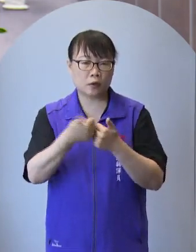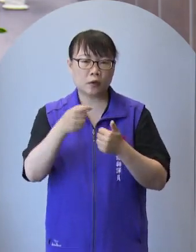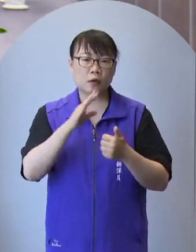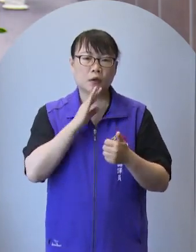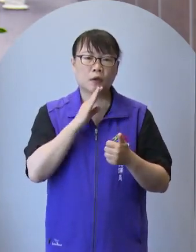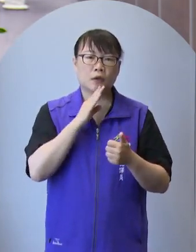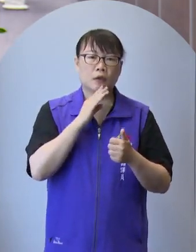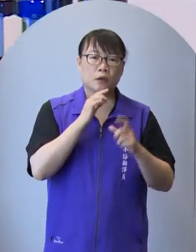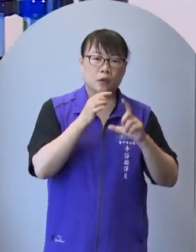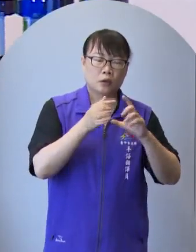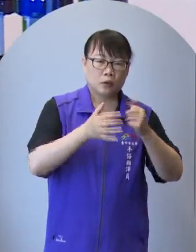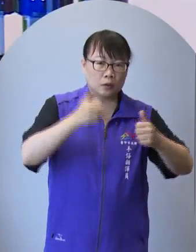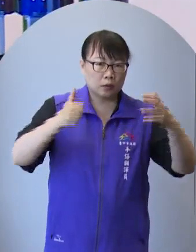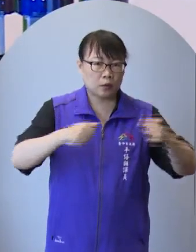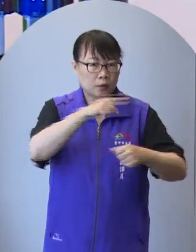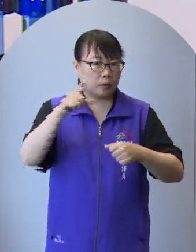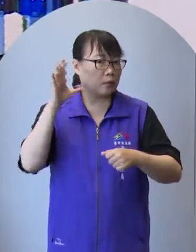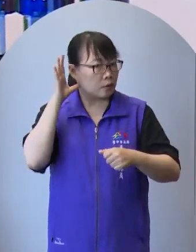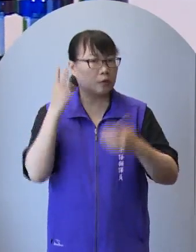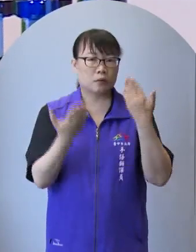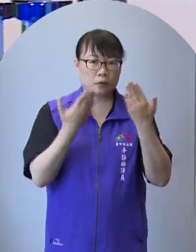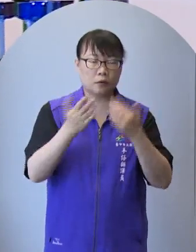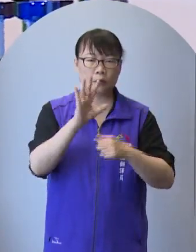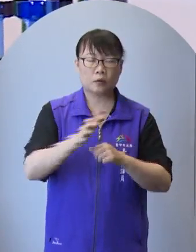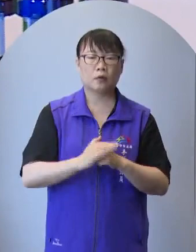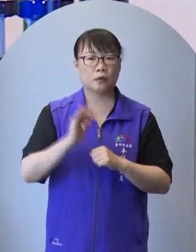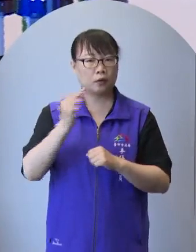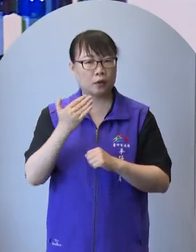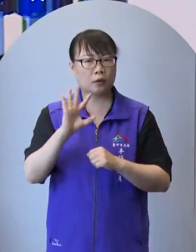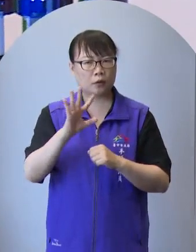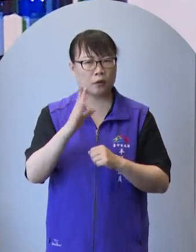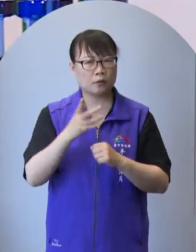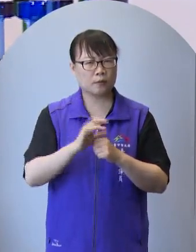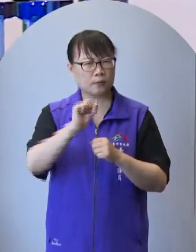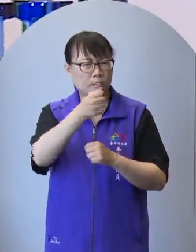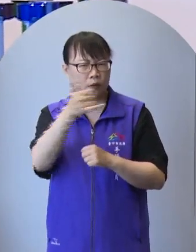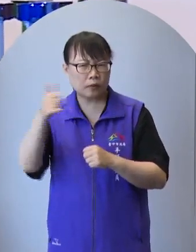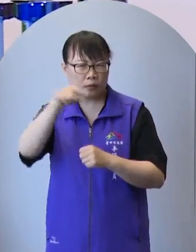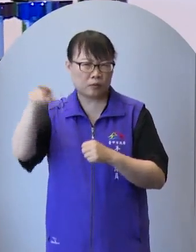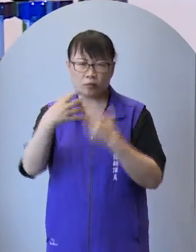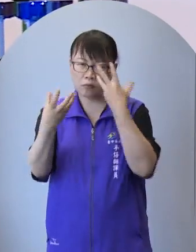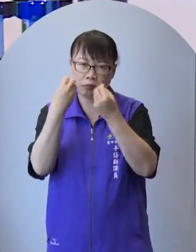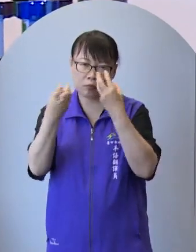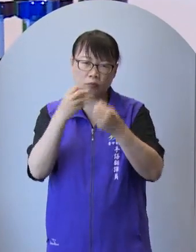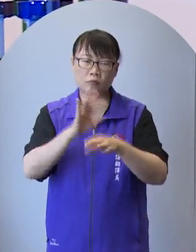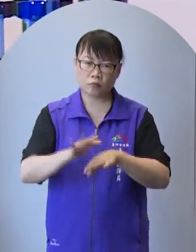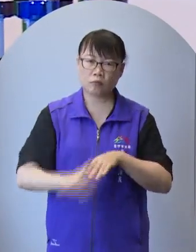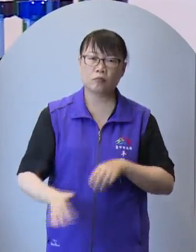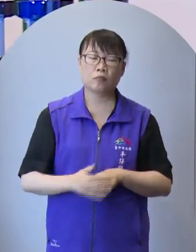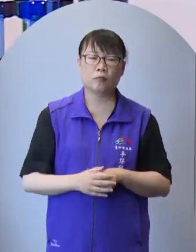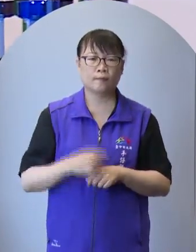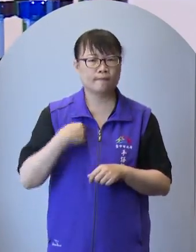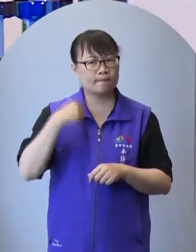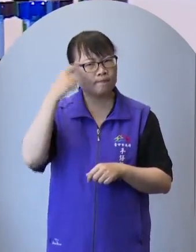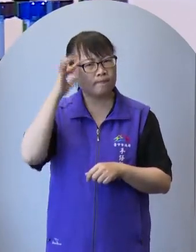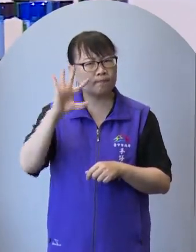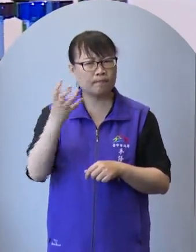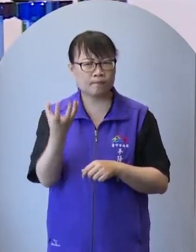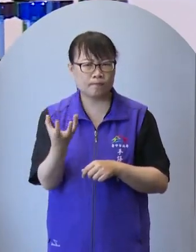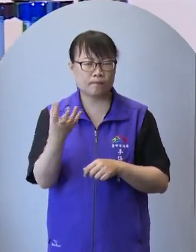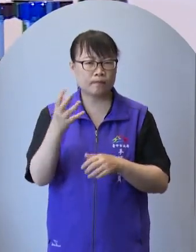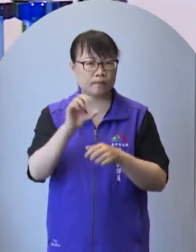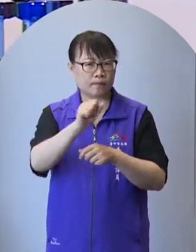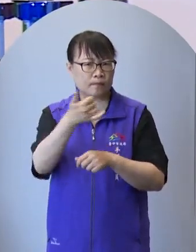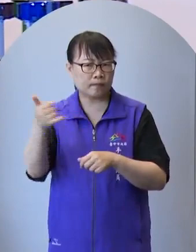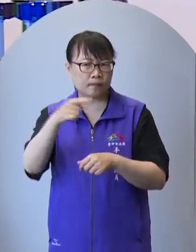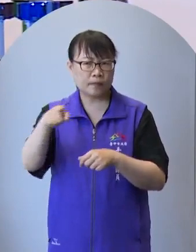记者先生、女士应该听得蛮清楚的。可是呢，有些议员可能并不是很清楚，哈，那甚至有的议员他不是财